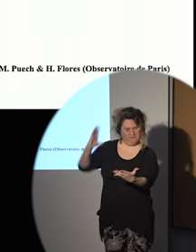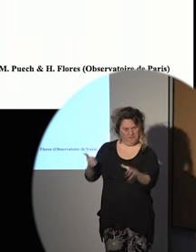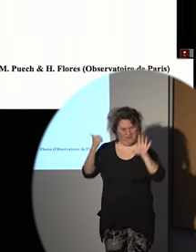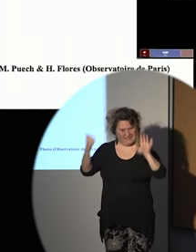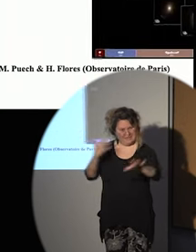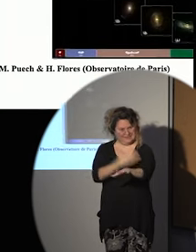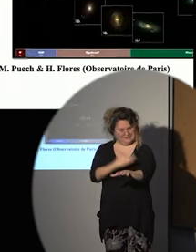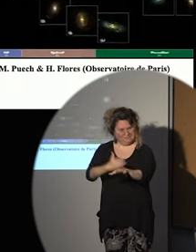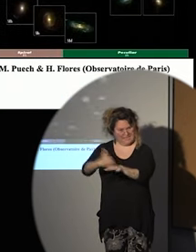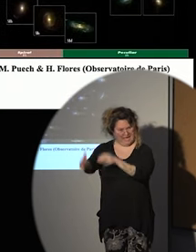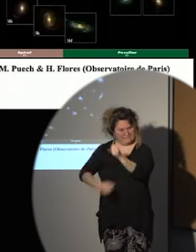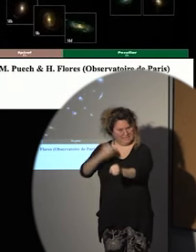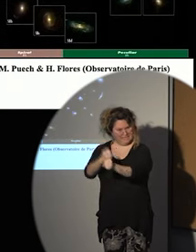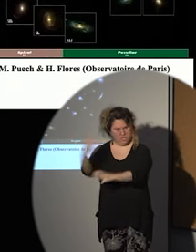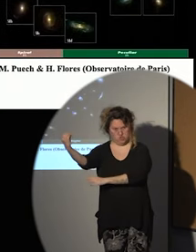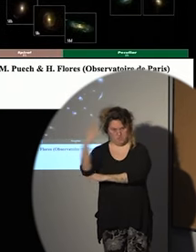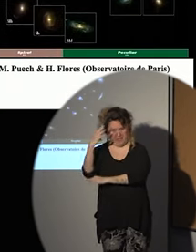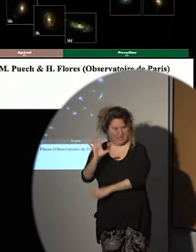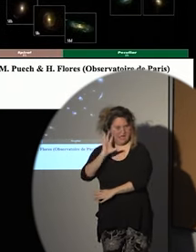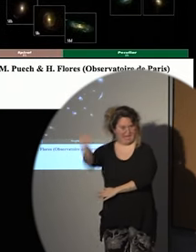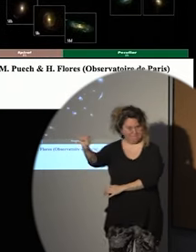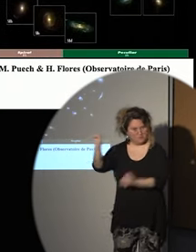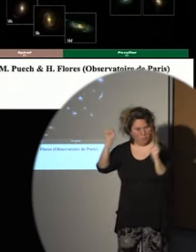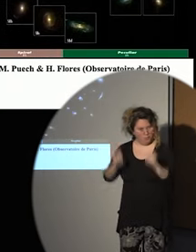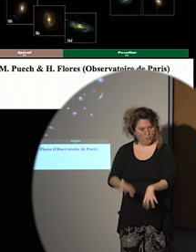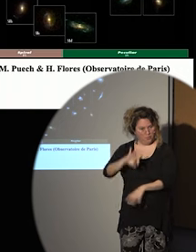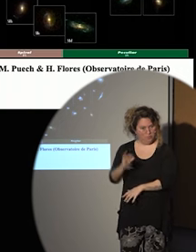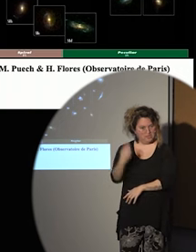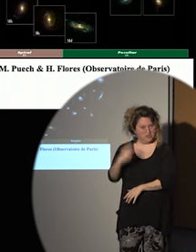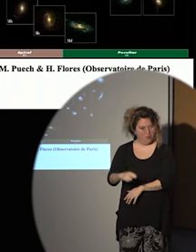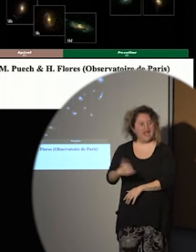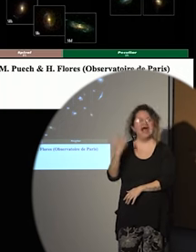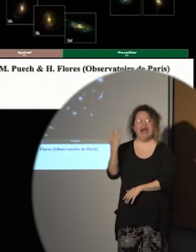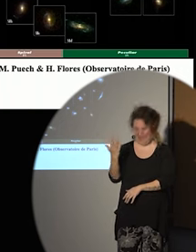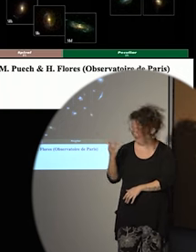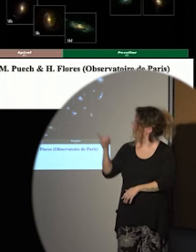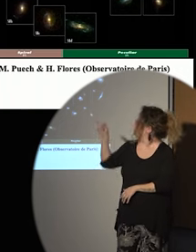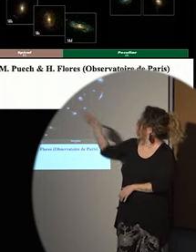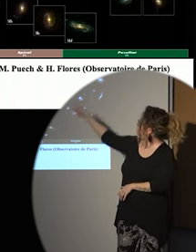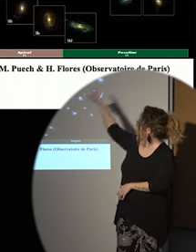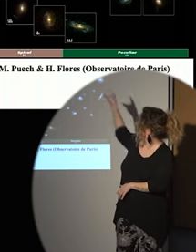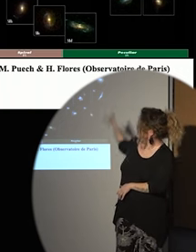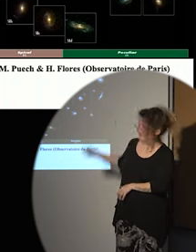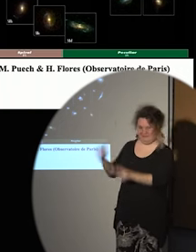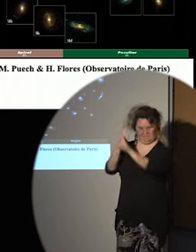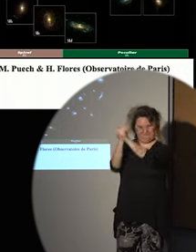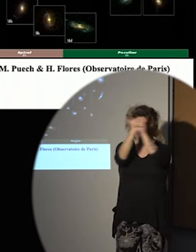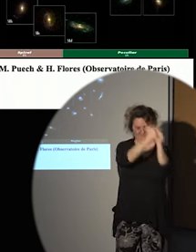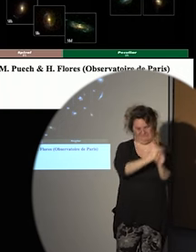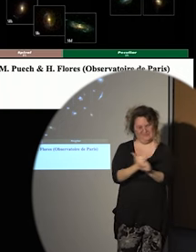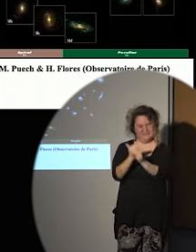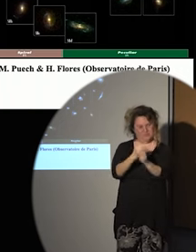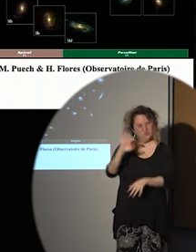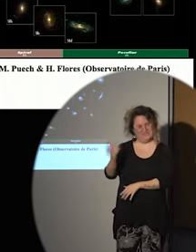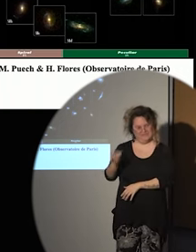utilisant le télescope spatial. Et voilà ce que vous obtenez il y a 6 milliards d'années. Donc, la première chose, c'est oui, il y a toujours des galaxies